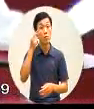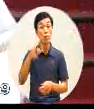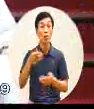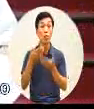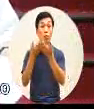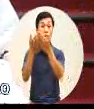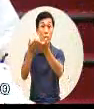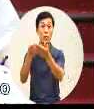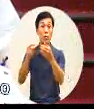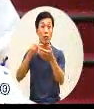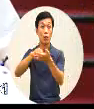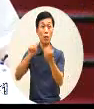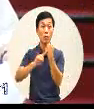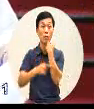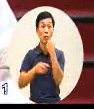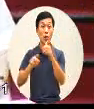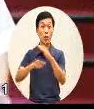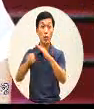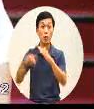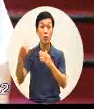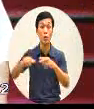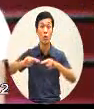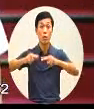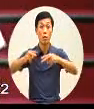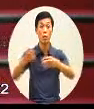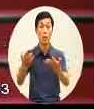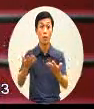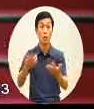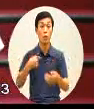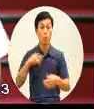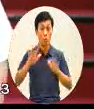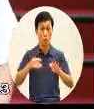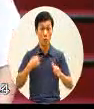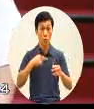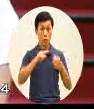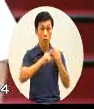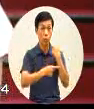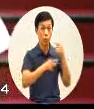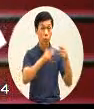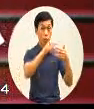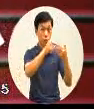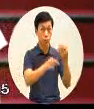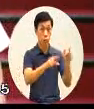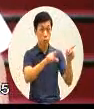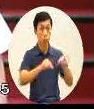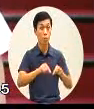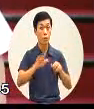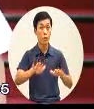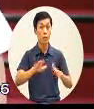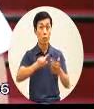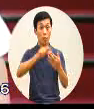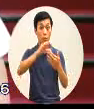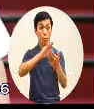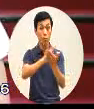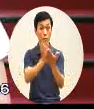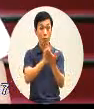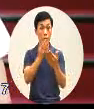这依法监督。所以说第四页